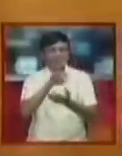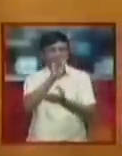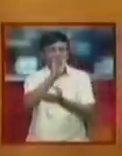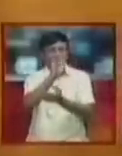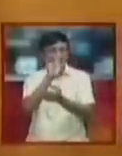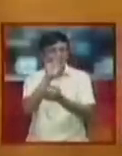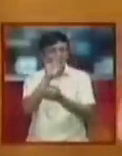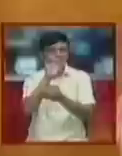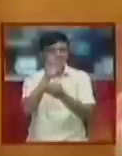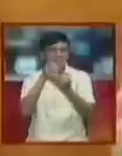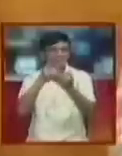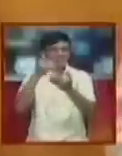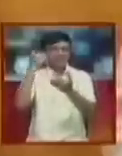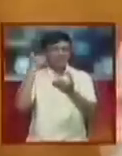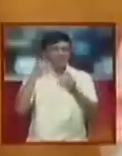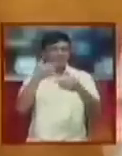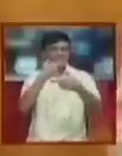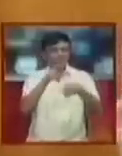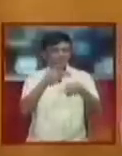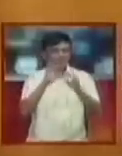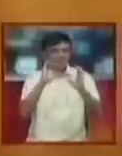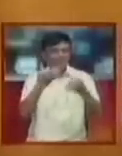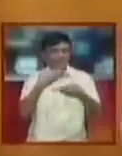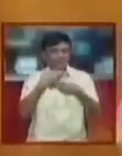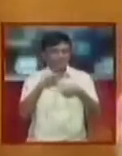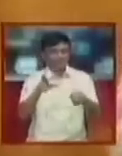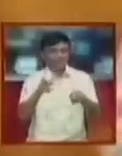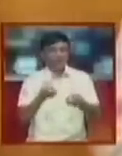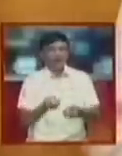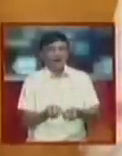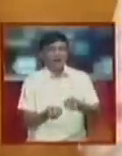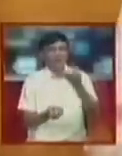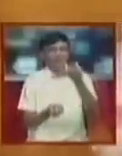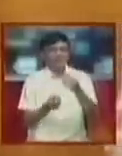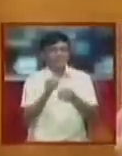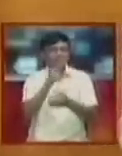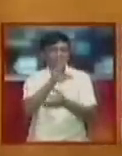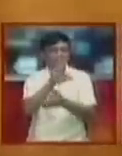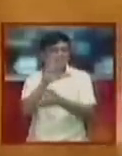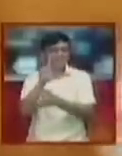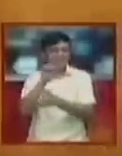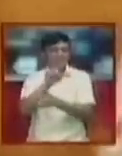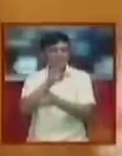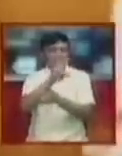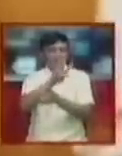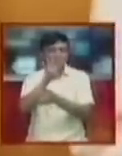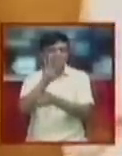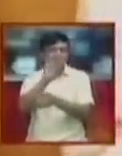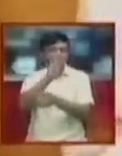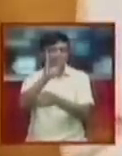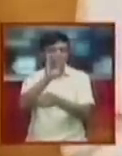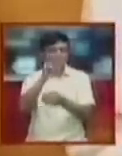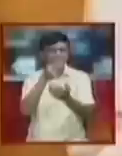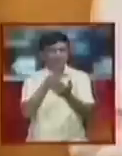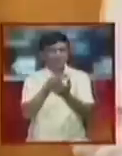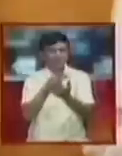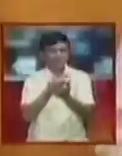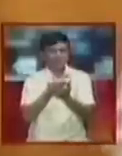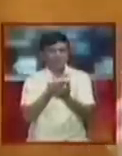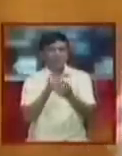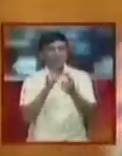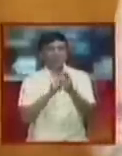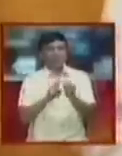66,800 na backlog sa classrooms na nagkakahalaga ng tinatayang 53.44 billion pesos.